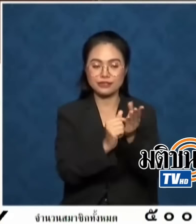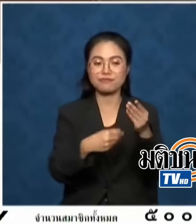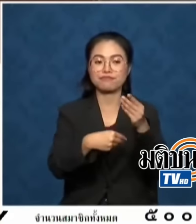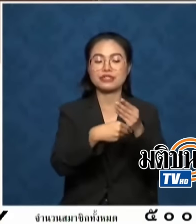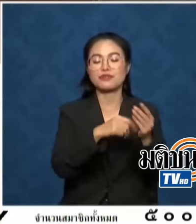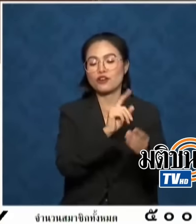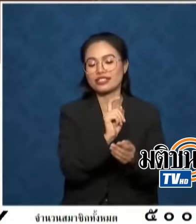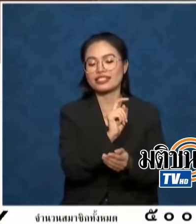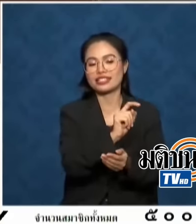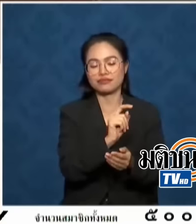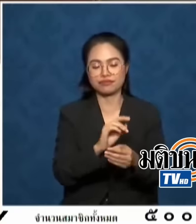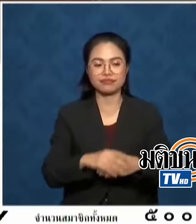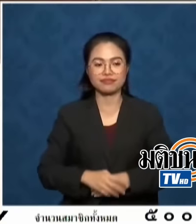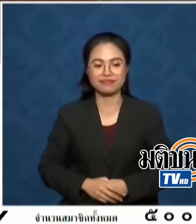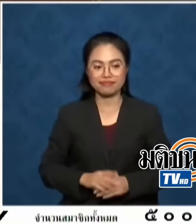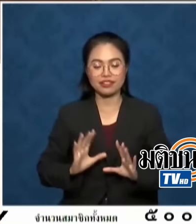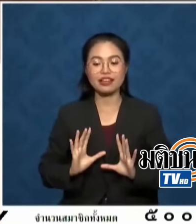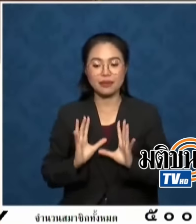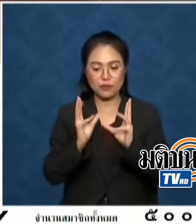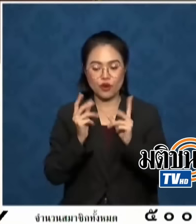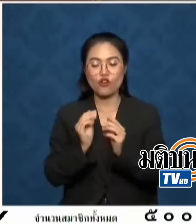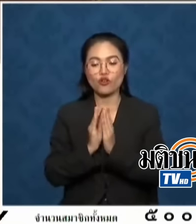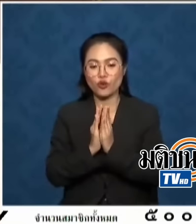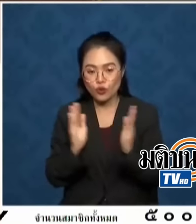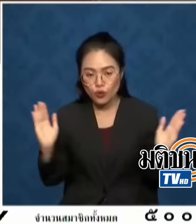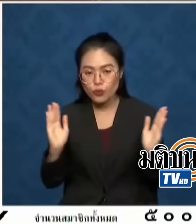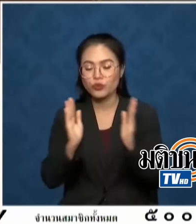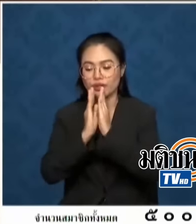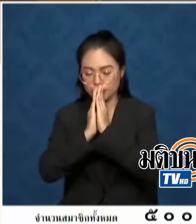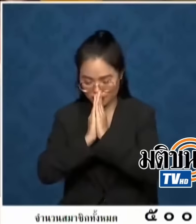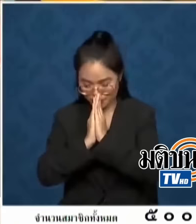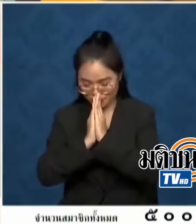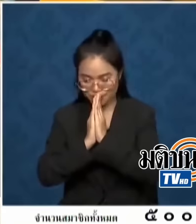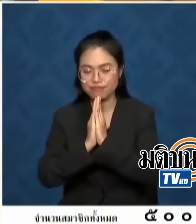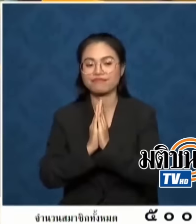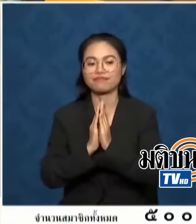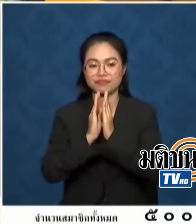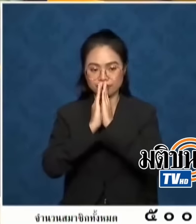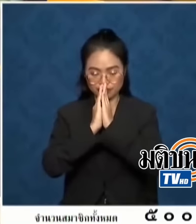ก็เรียบร้อยนะครับขอบคุณกรรมการทุกท่านครับขอบคุณครับ